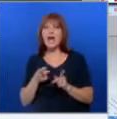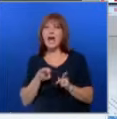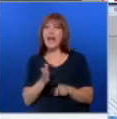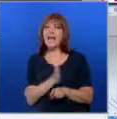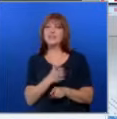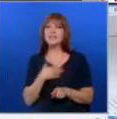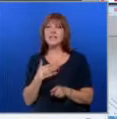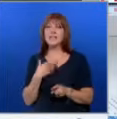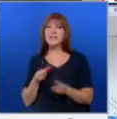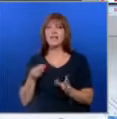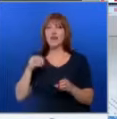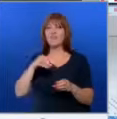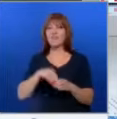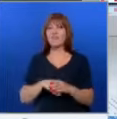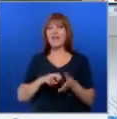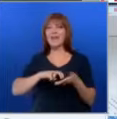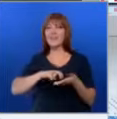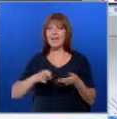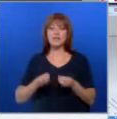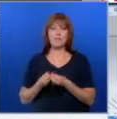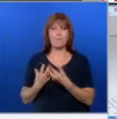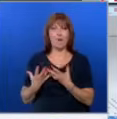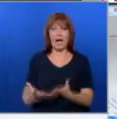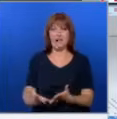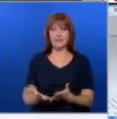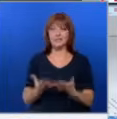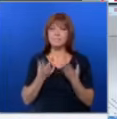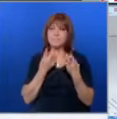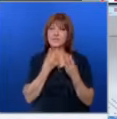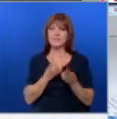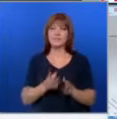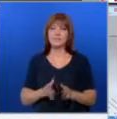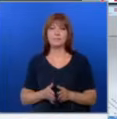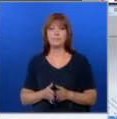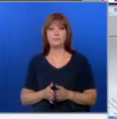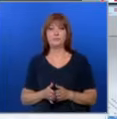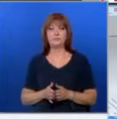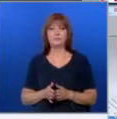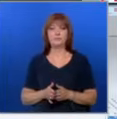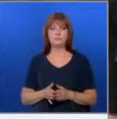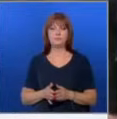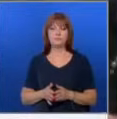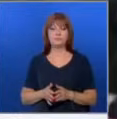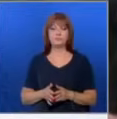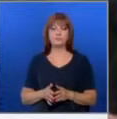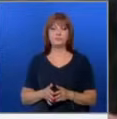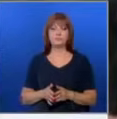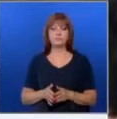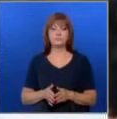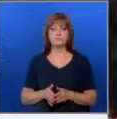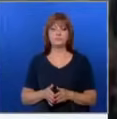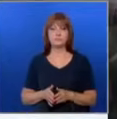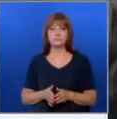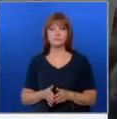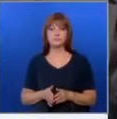и въвеждане на данък за най-богатите. Още за профила на формацията ще научим сега от Емилия Запартова.